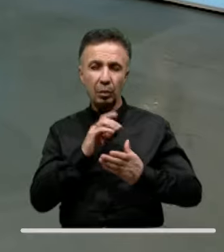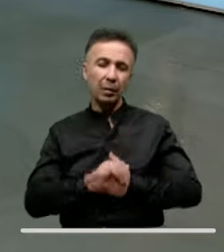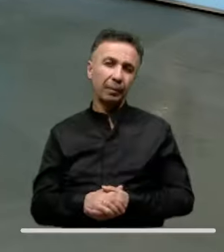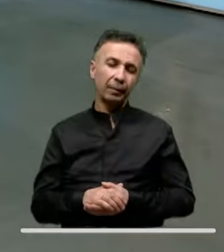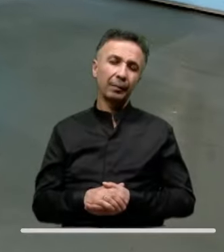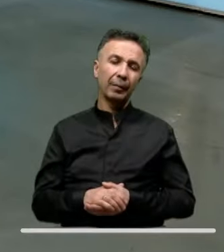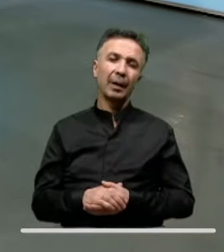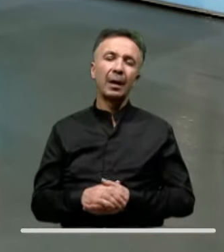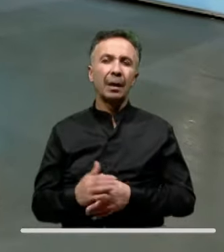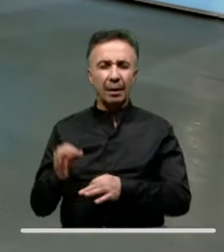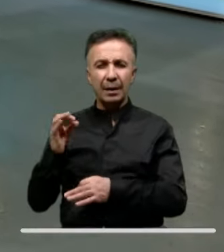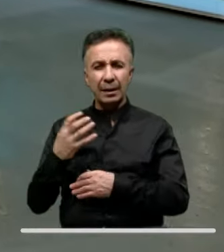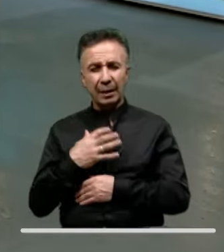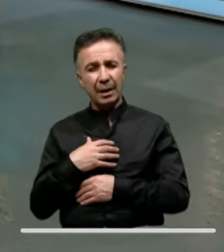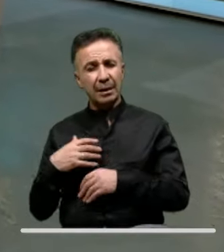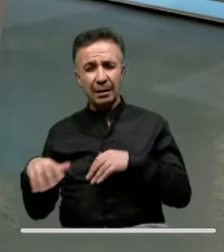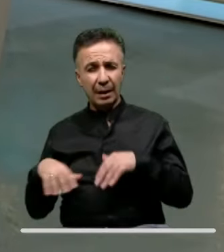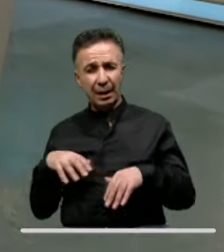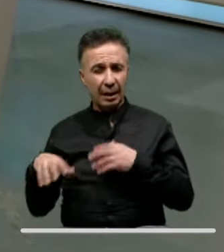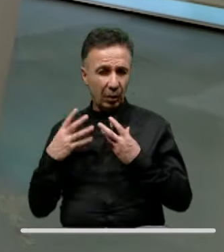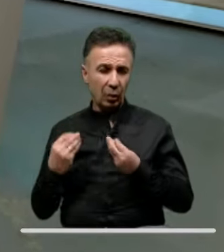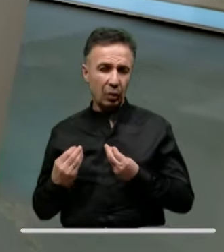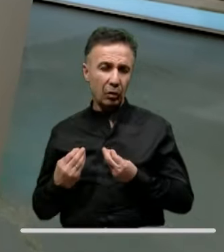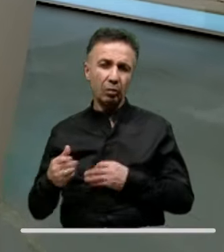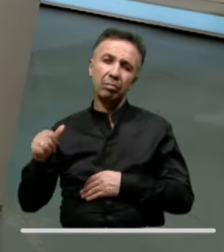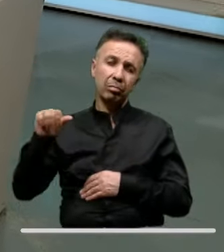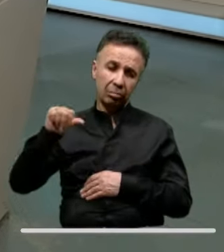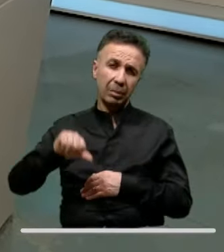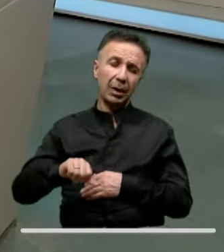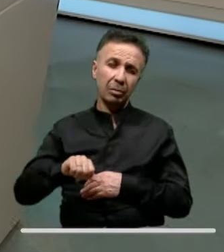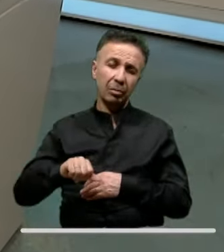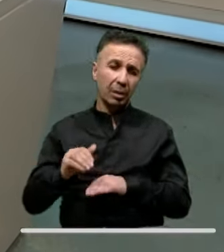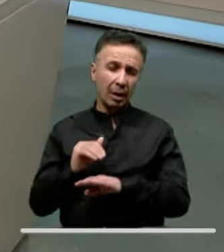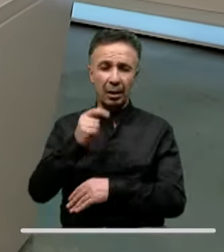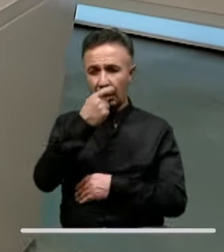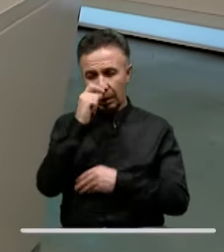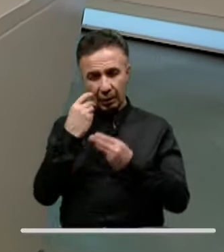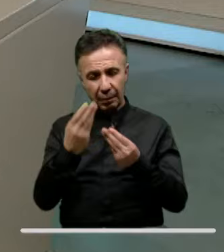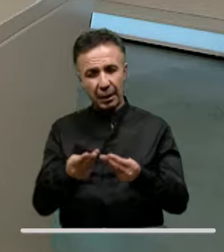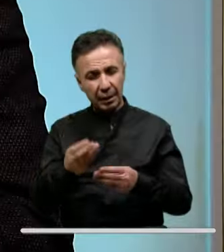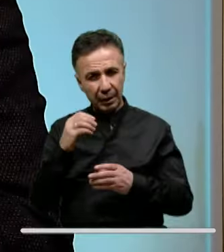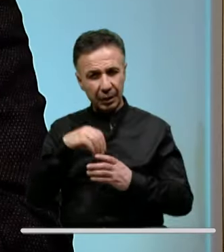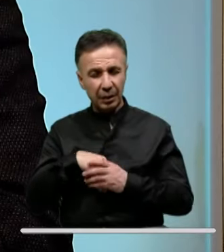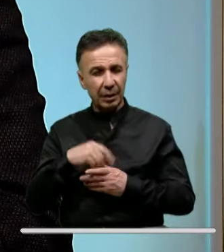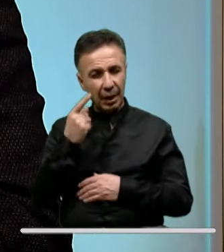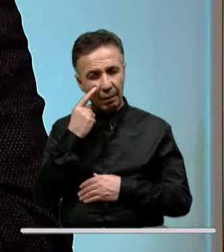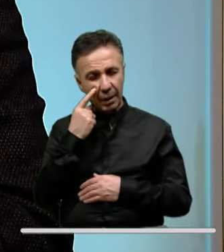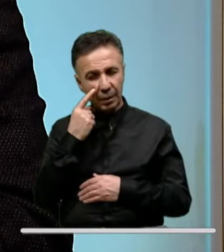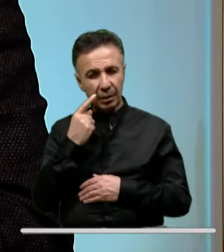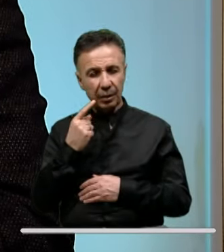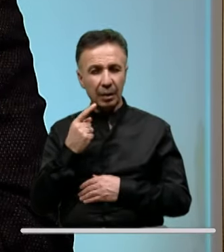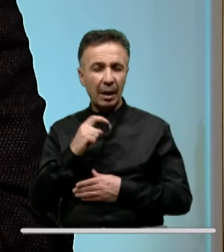Bir insan kendisi dezavantajlı olur. Gerçekten mağdurdur. Efendim hayatını kolaylaştırabilmek için devletimiz